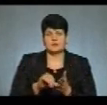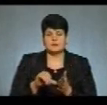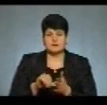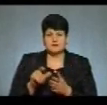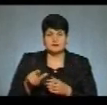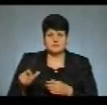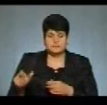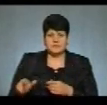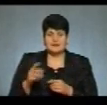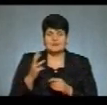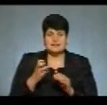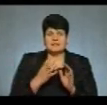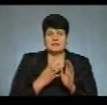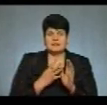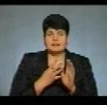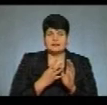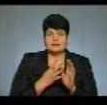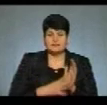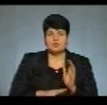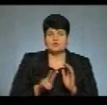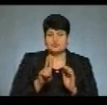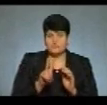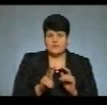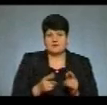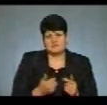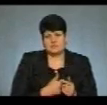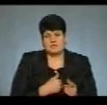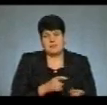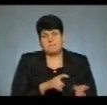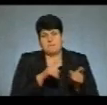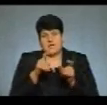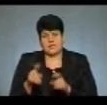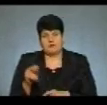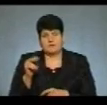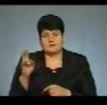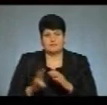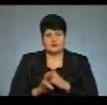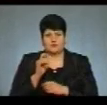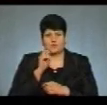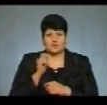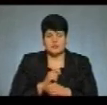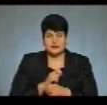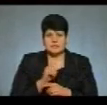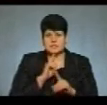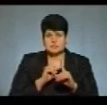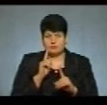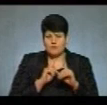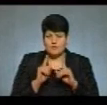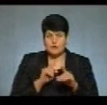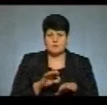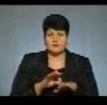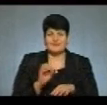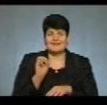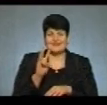під час опитування 392 виявили бажання перейти з Російської церкви до Православної церкви України. Збори релігійної громади